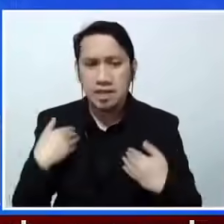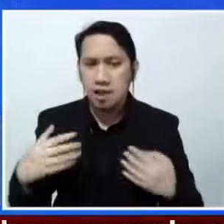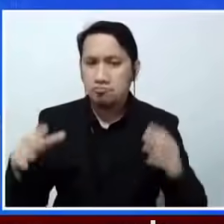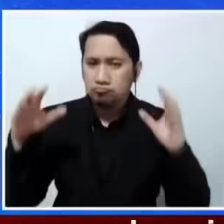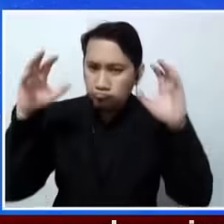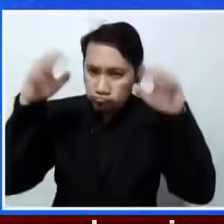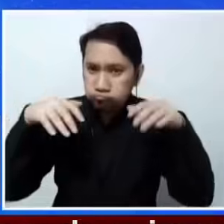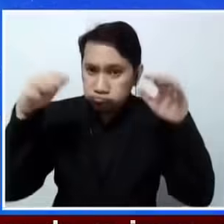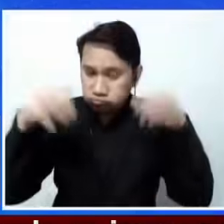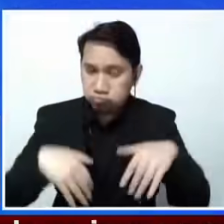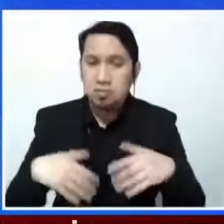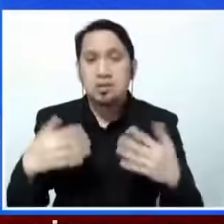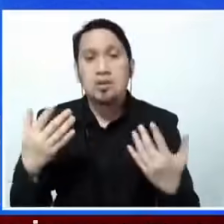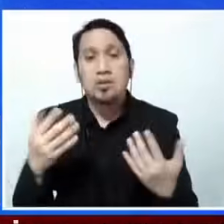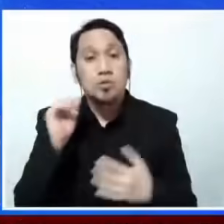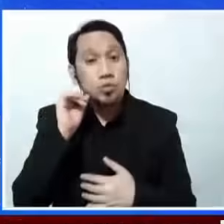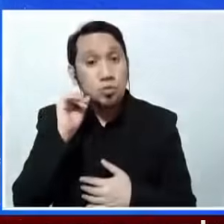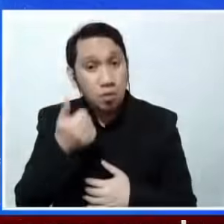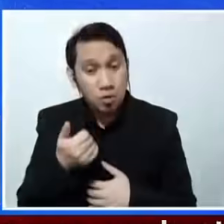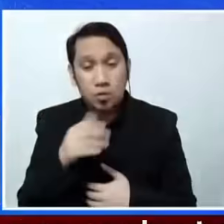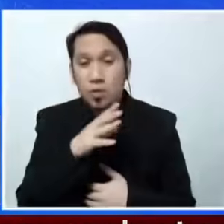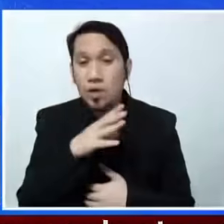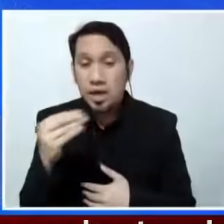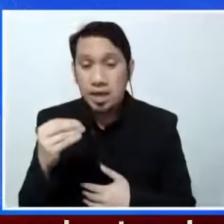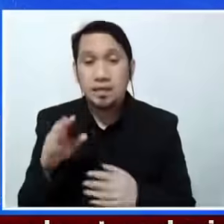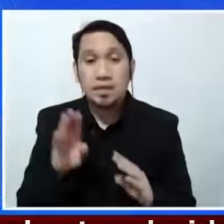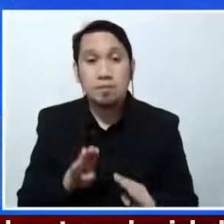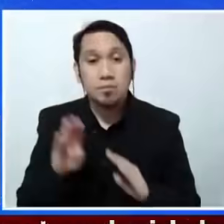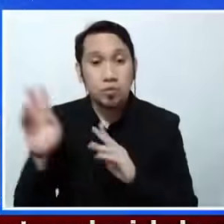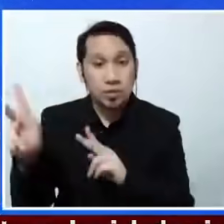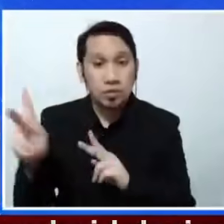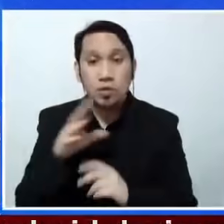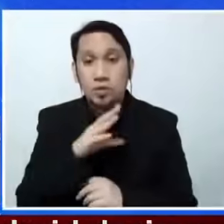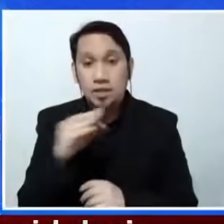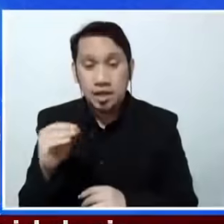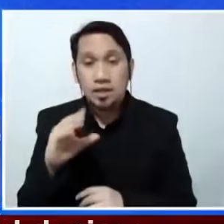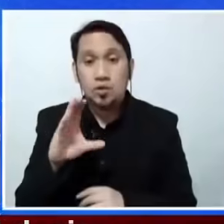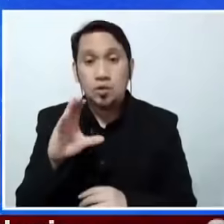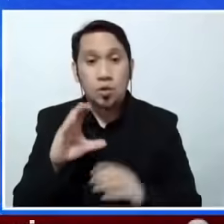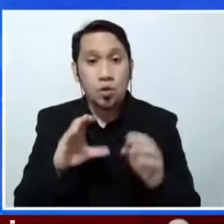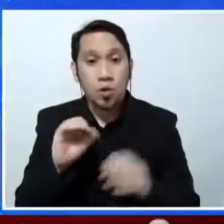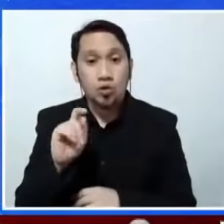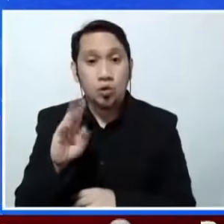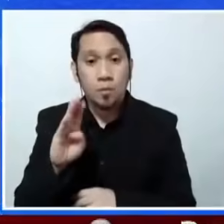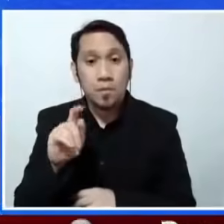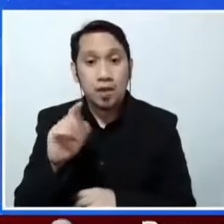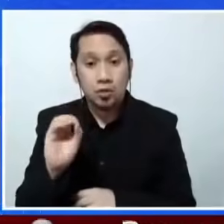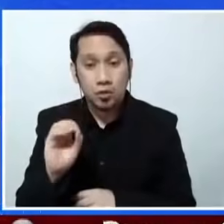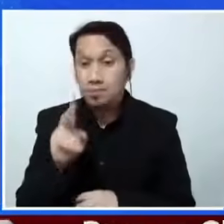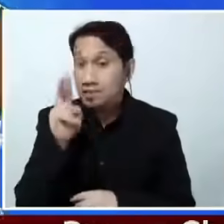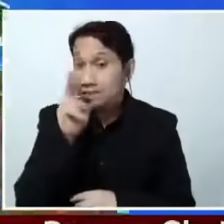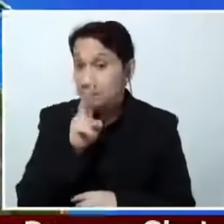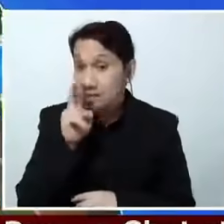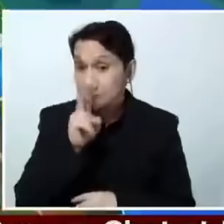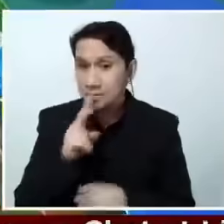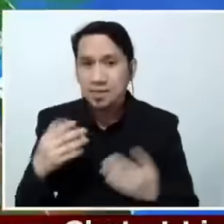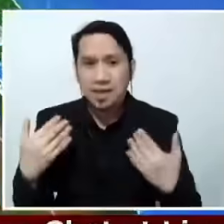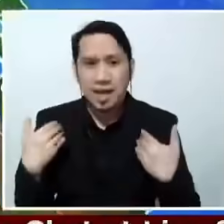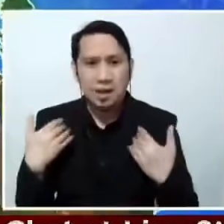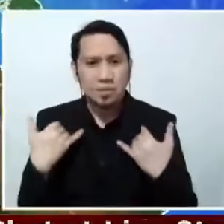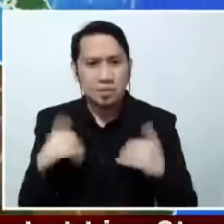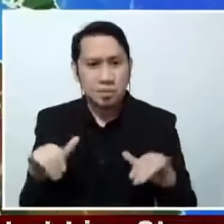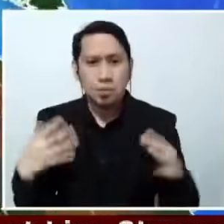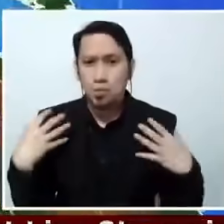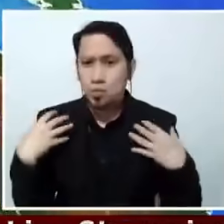bukas sa Zamboanga City, pati na rin sa Bukidnon, Agusan del Sur at Cotabato. Sa Visayas, posible ang kalakasang ulat